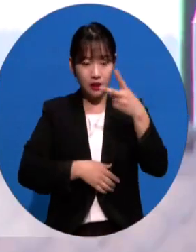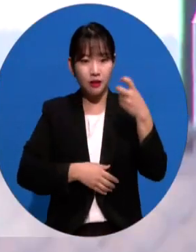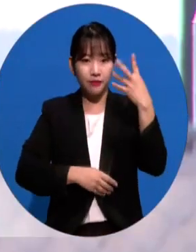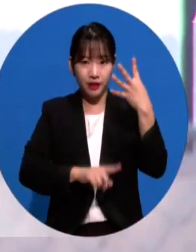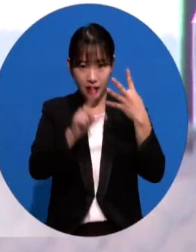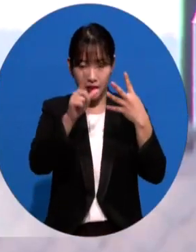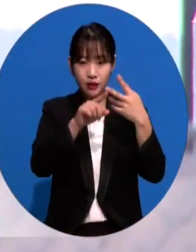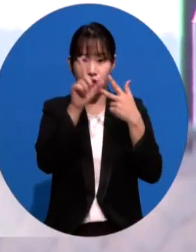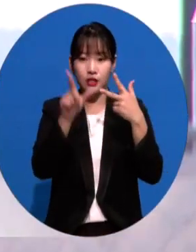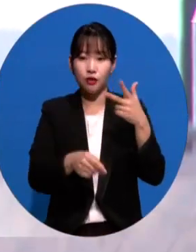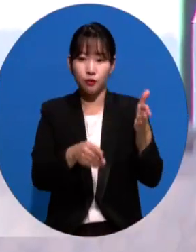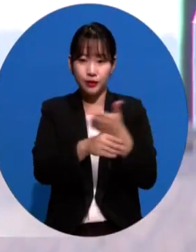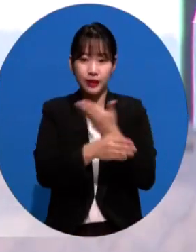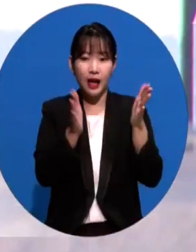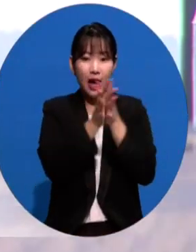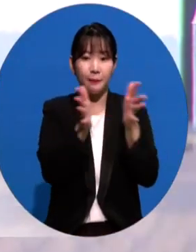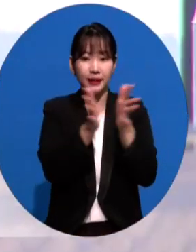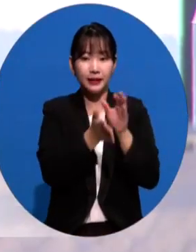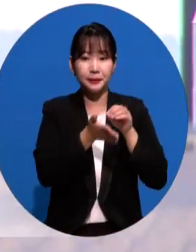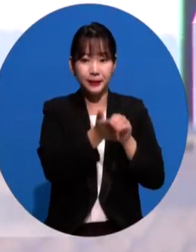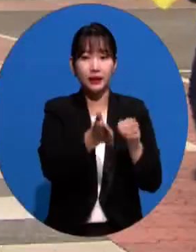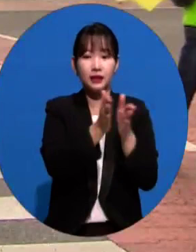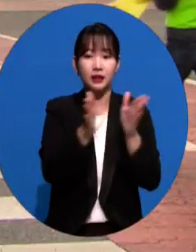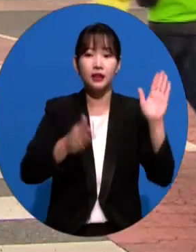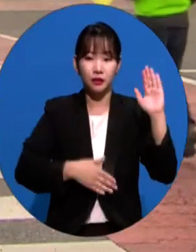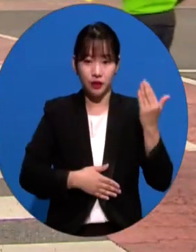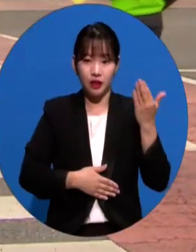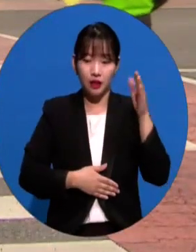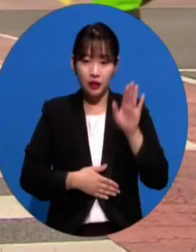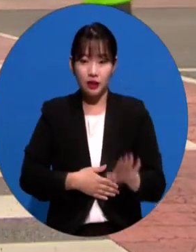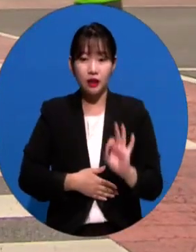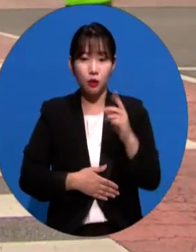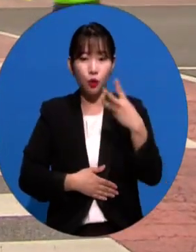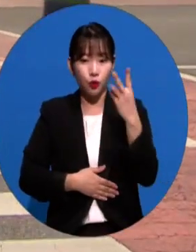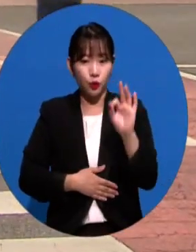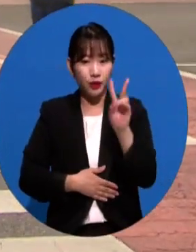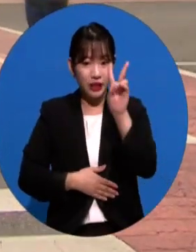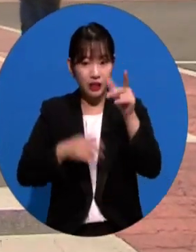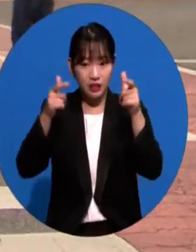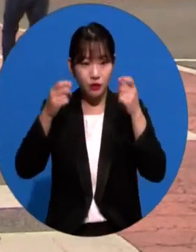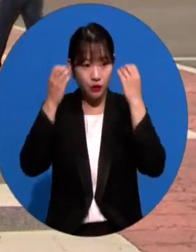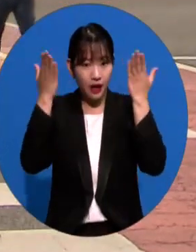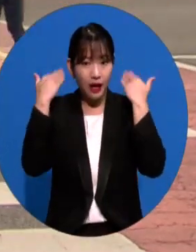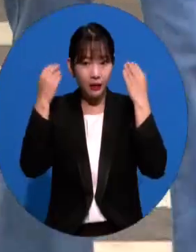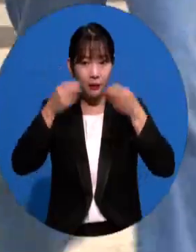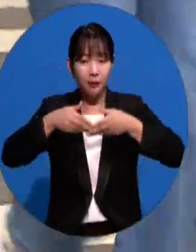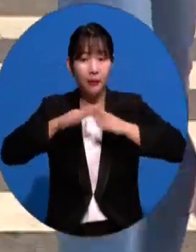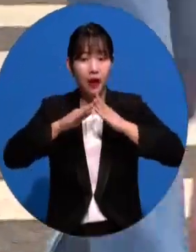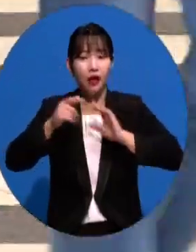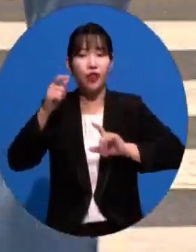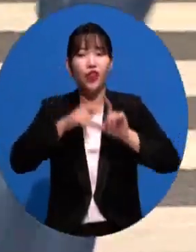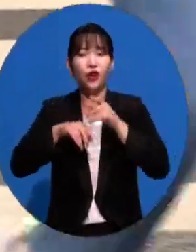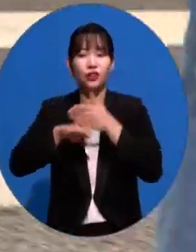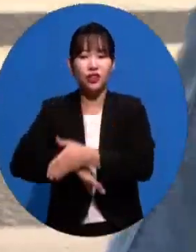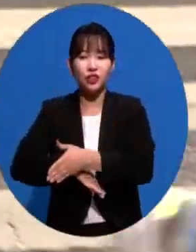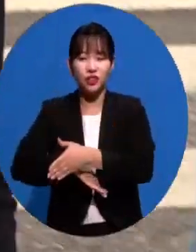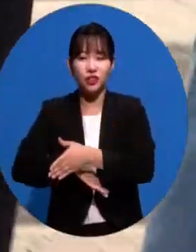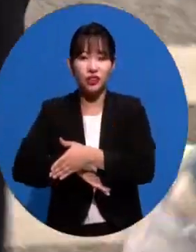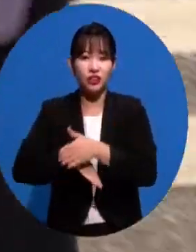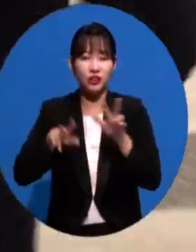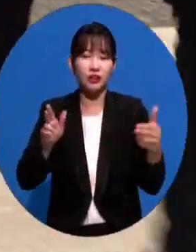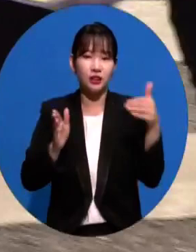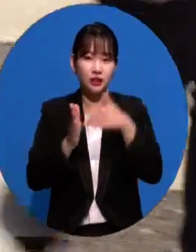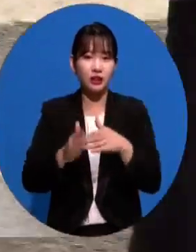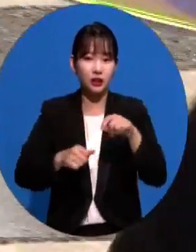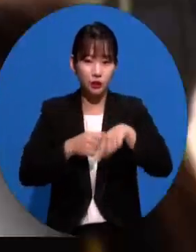2024년 7월부터 입주가 시작됩니다 그런데 오룡 2지구 학교 신설은 한참 더 늦어집니다 지금까지